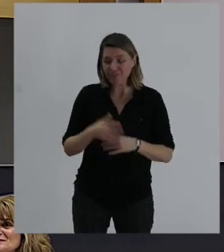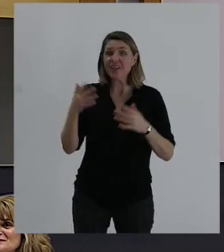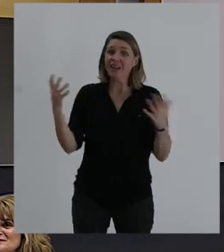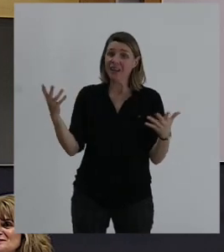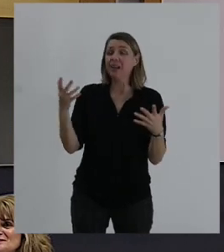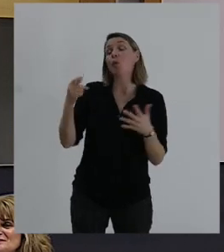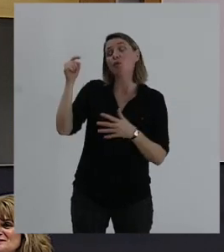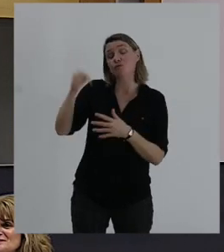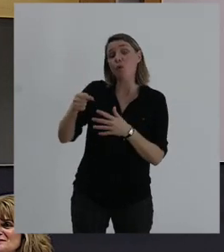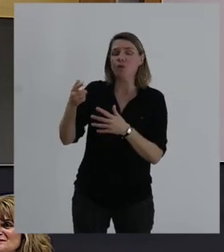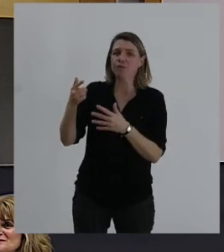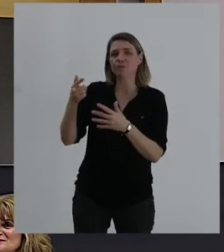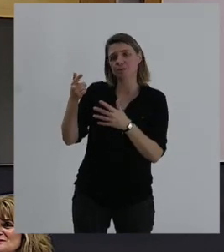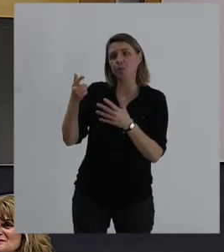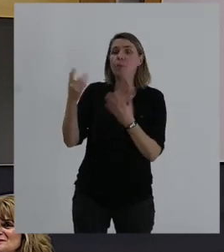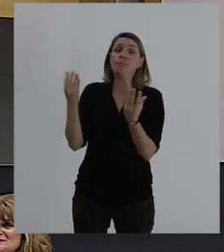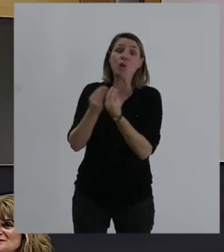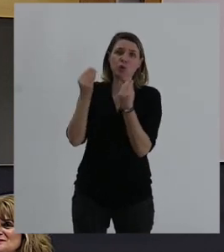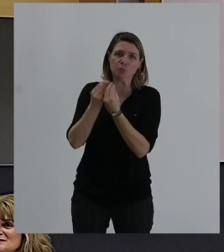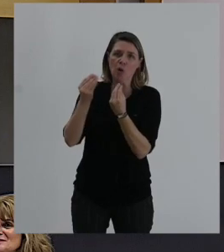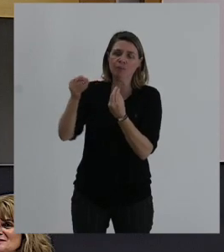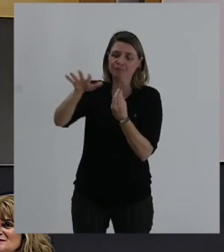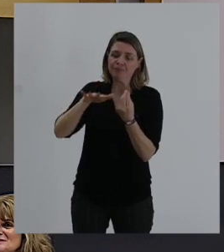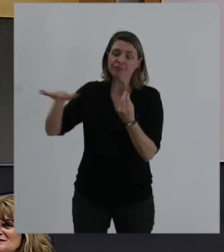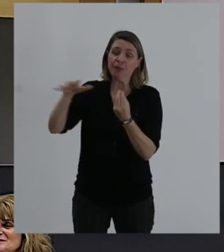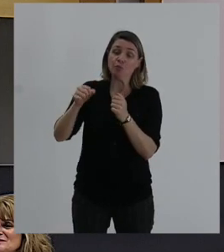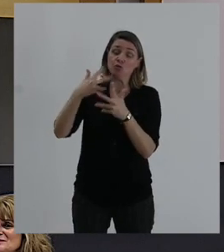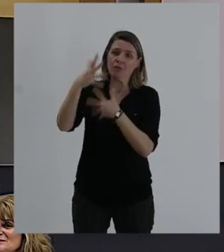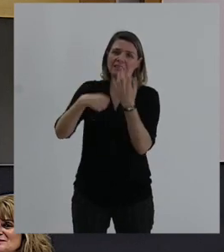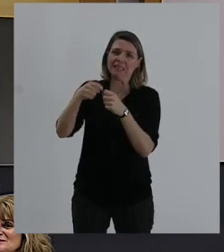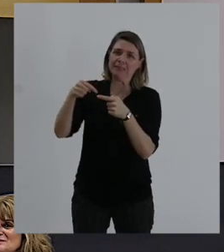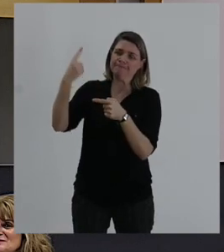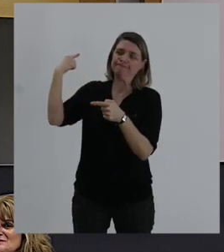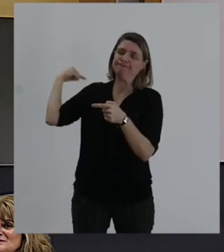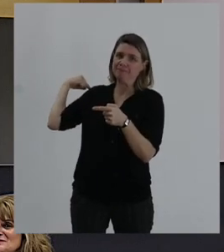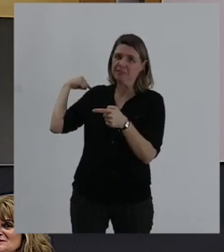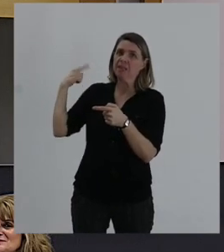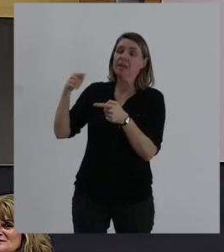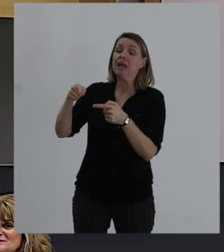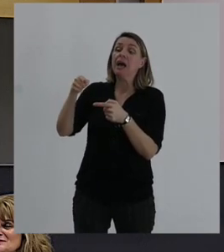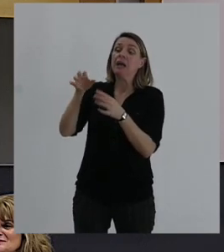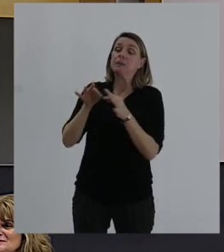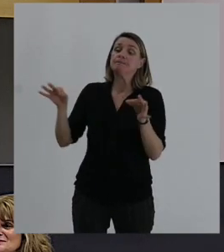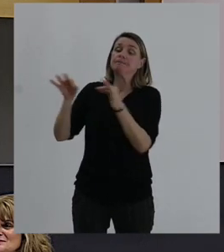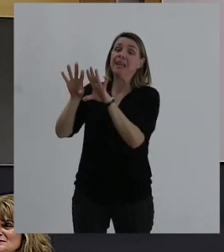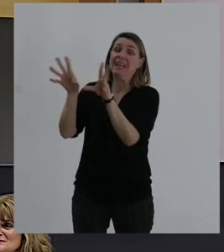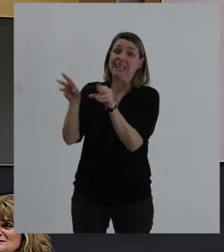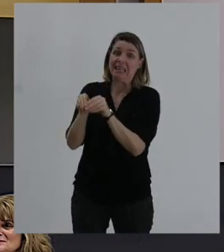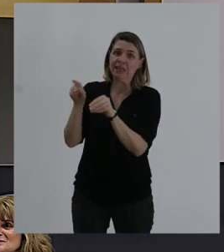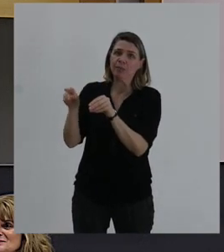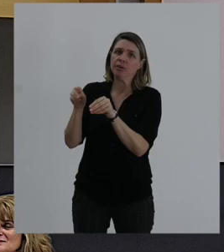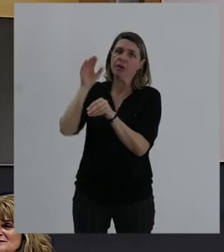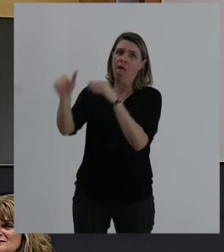qui doit être renforcée, en fait, parce que malheureusement, ces dernières années, c'est une cellule qui est de plus en